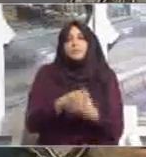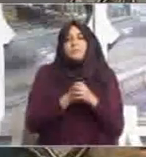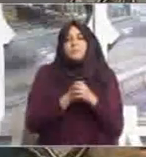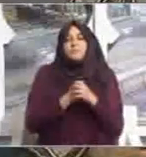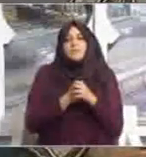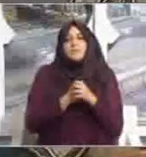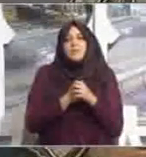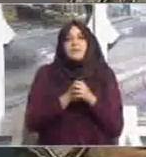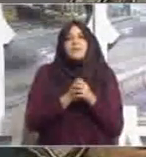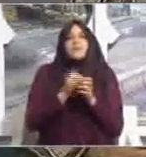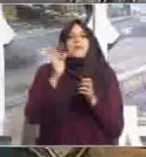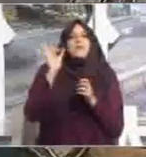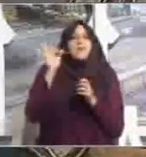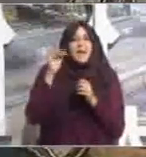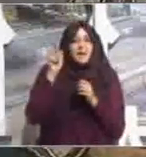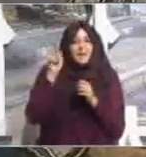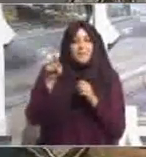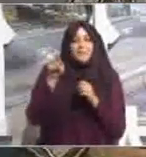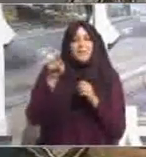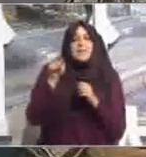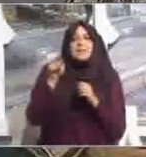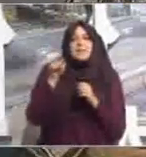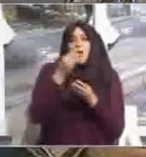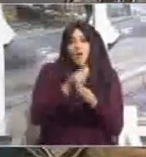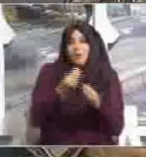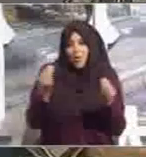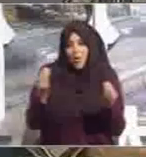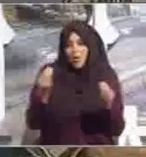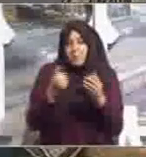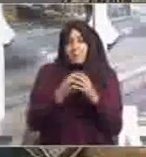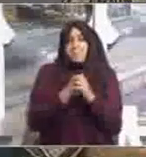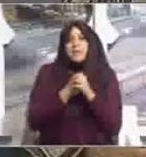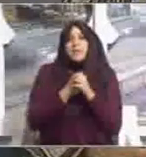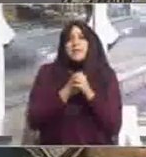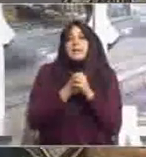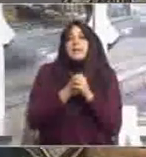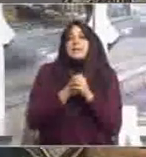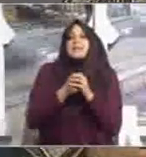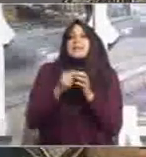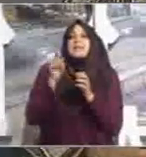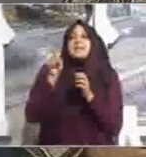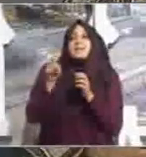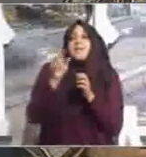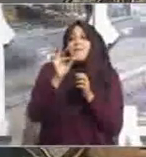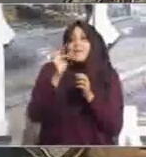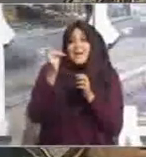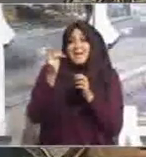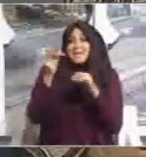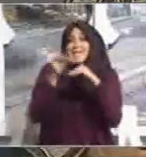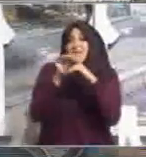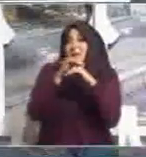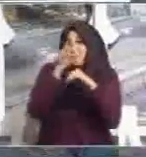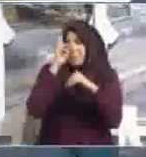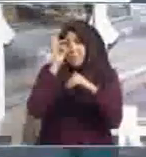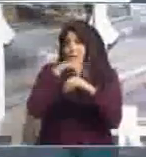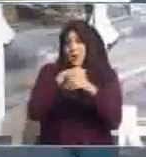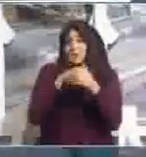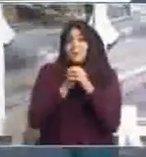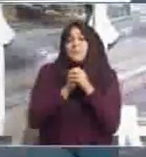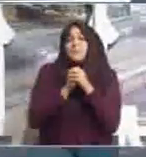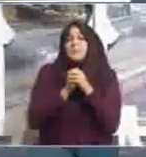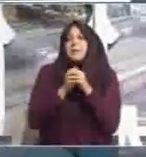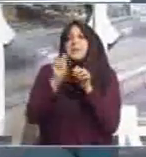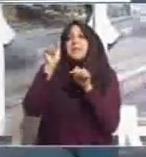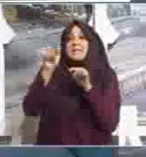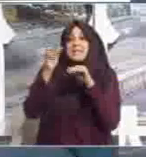توفات أمهم قبل جدتهم، الجدة تركت ميراث، الأخوال قالوا لهم الولاد